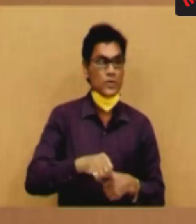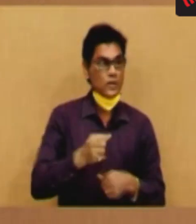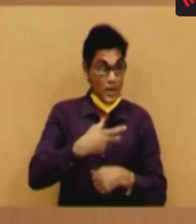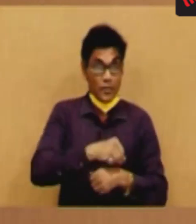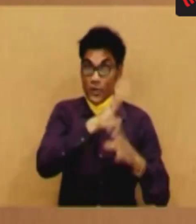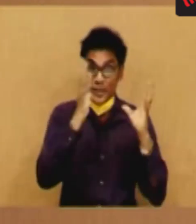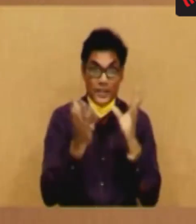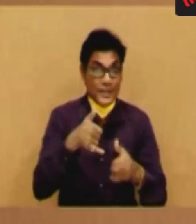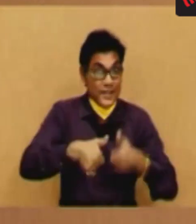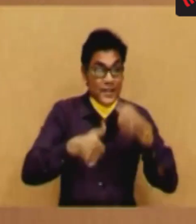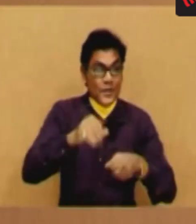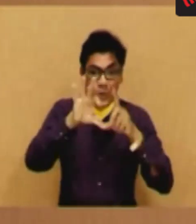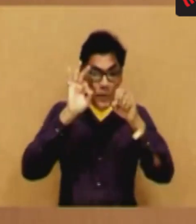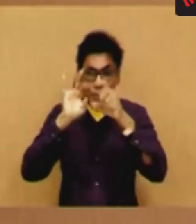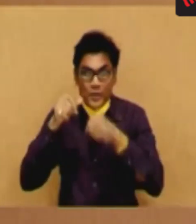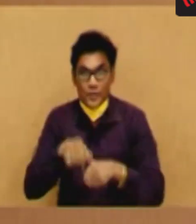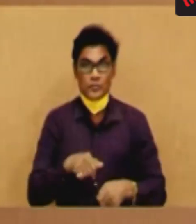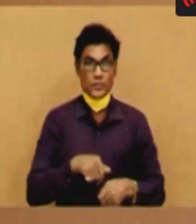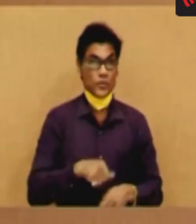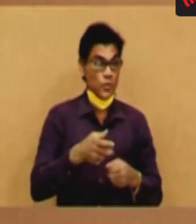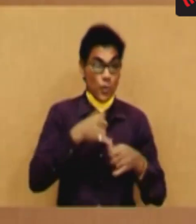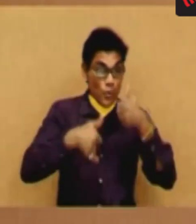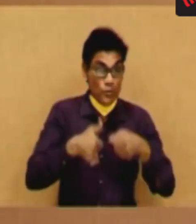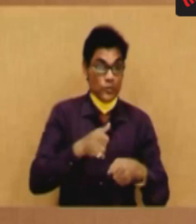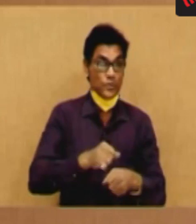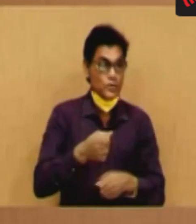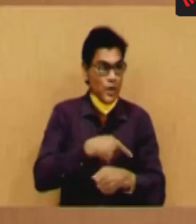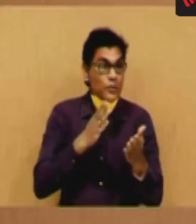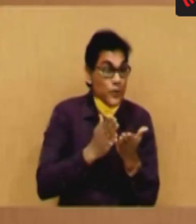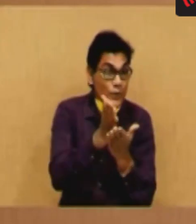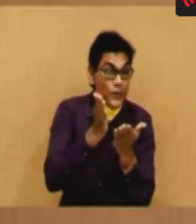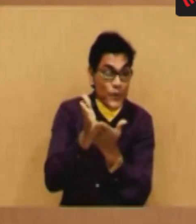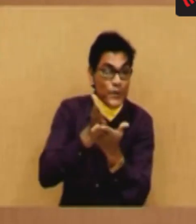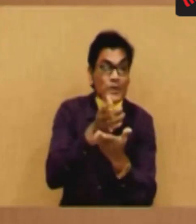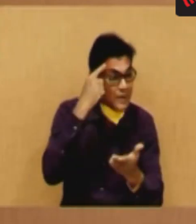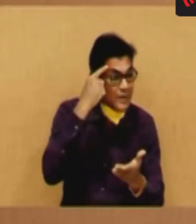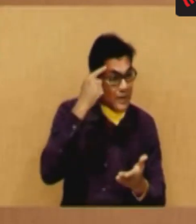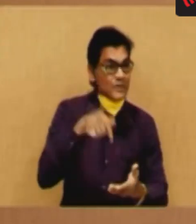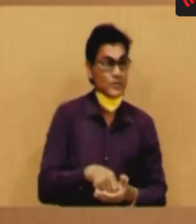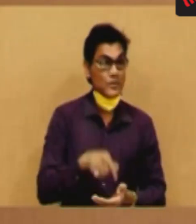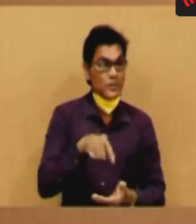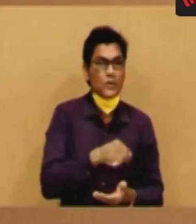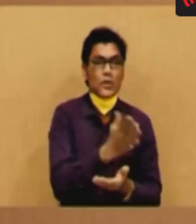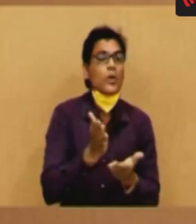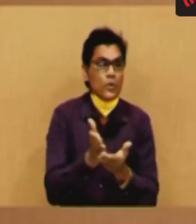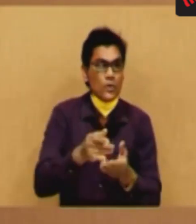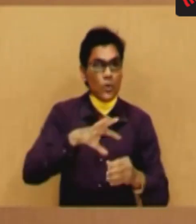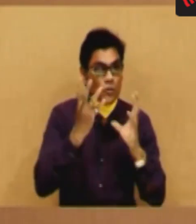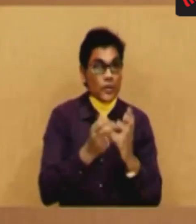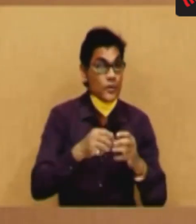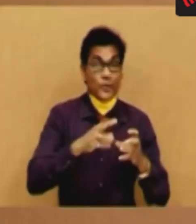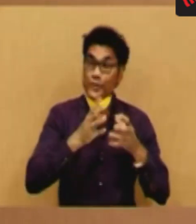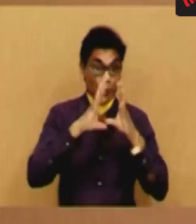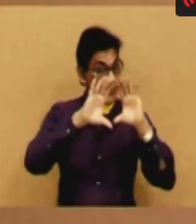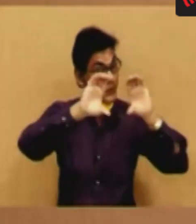बाहरी थिबा टेस्ट परीक्षा रो जो कौनसी पंथा विषय आमे जहाँ भी जानुछु ताकू नहीं केतोटी जिनस